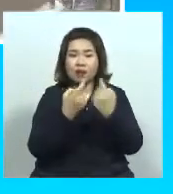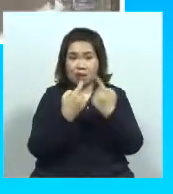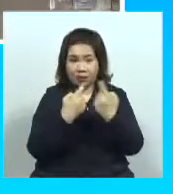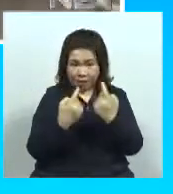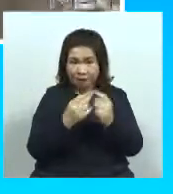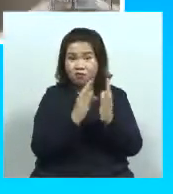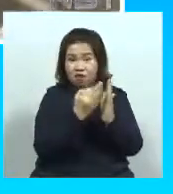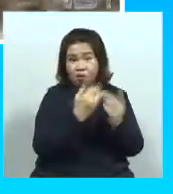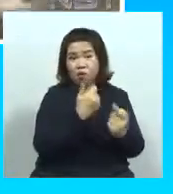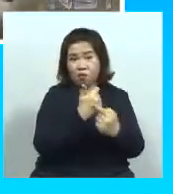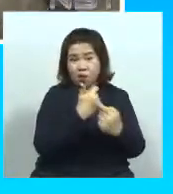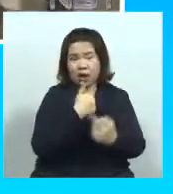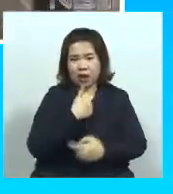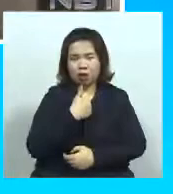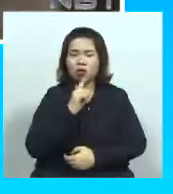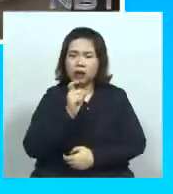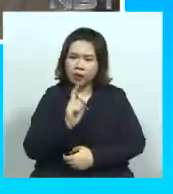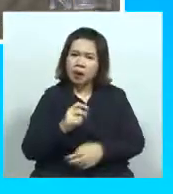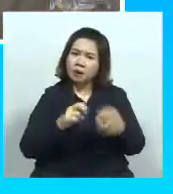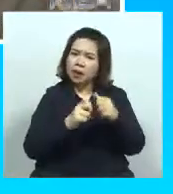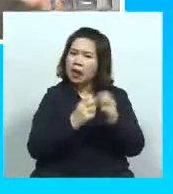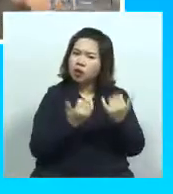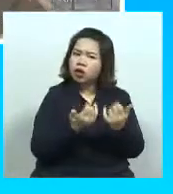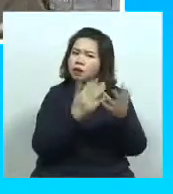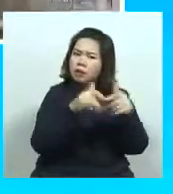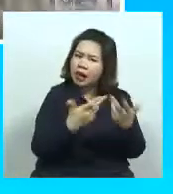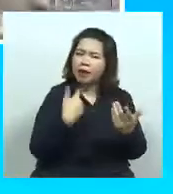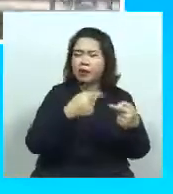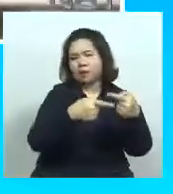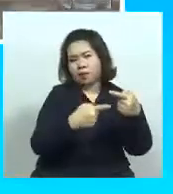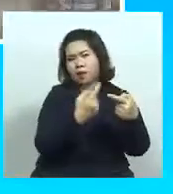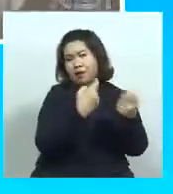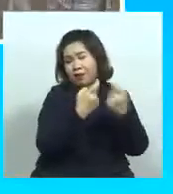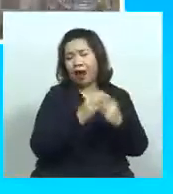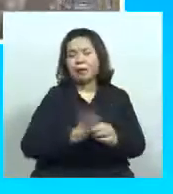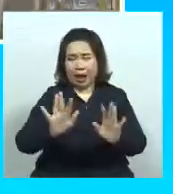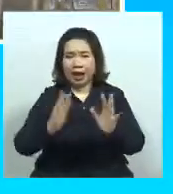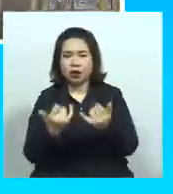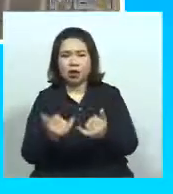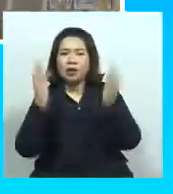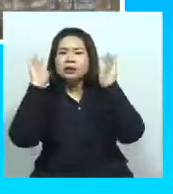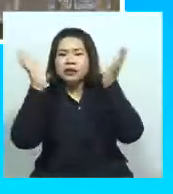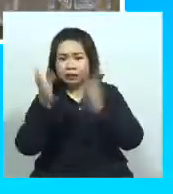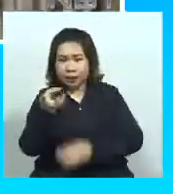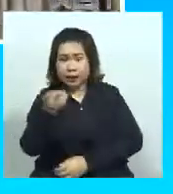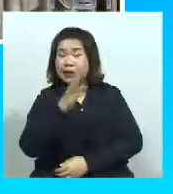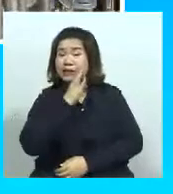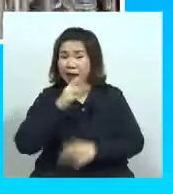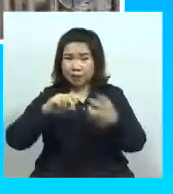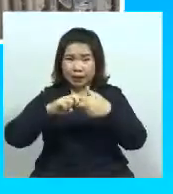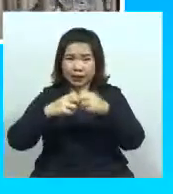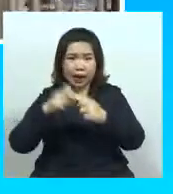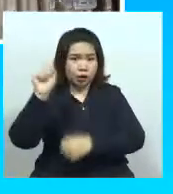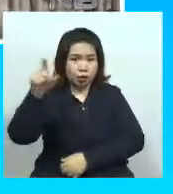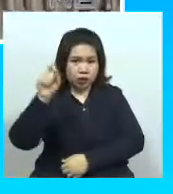ครับว่าสอบถามสถานการณ์ล่าสุดนะครับคือขอประชาสัมพันธ์นิดนึงนะครับในกรณีที่มีสถานการณ์ฉุกเฉินเนี่ย